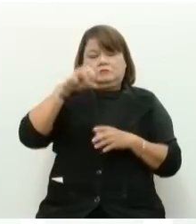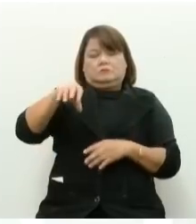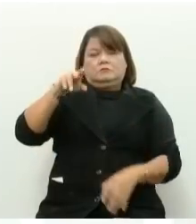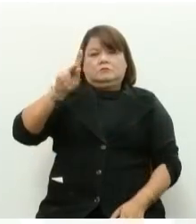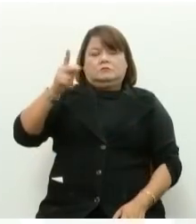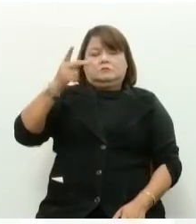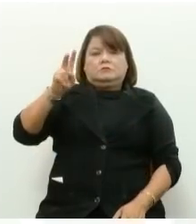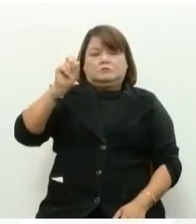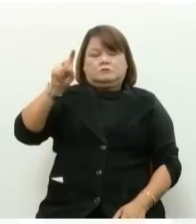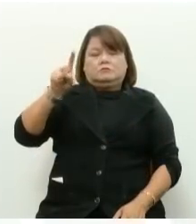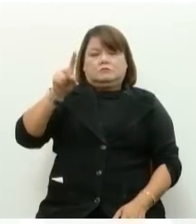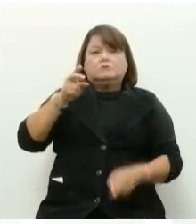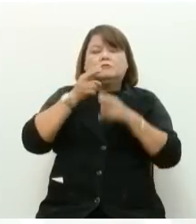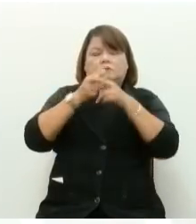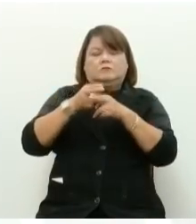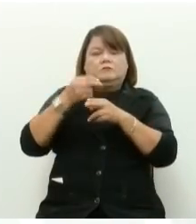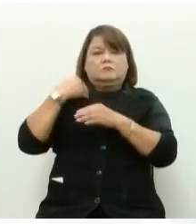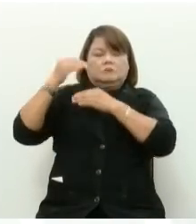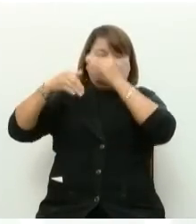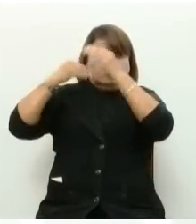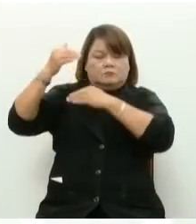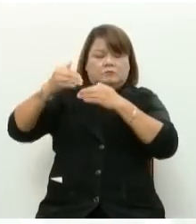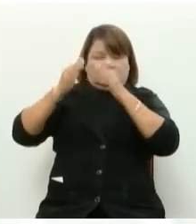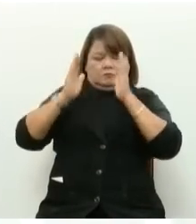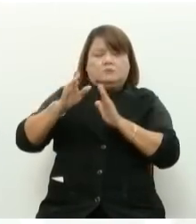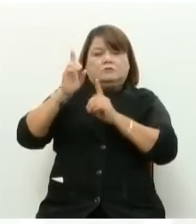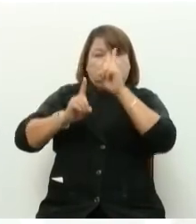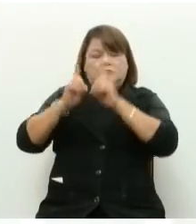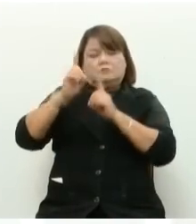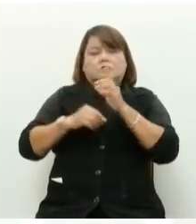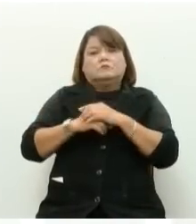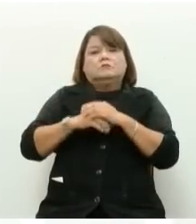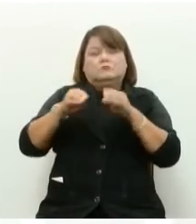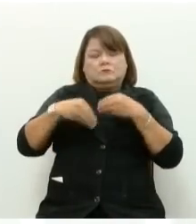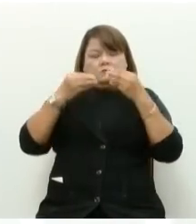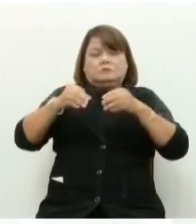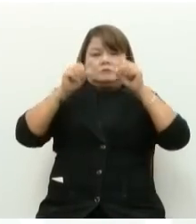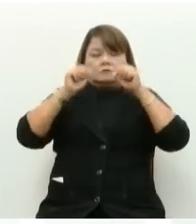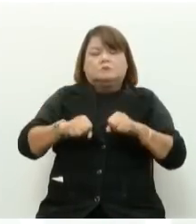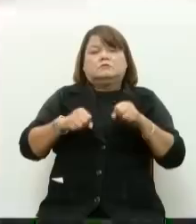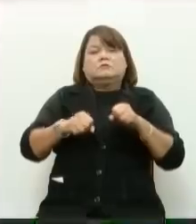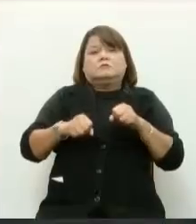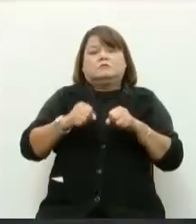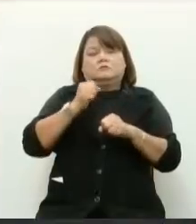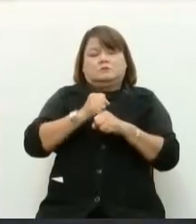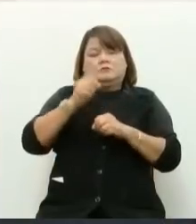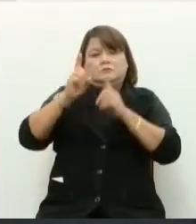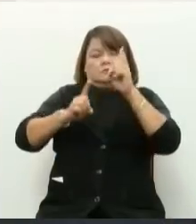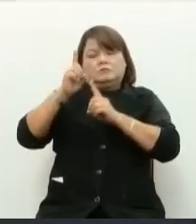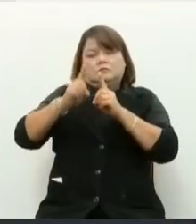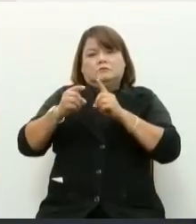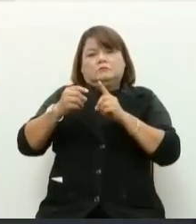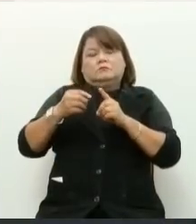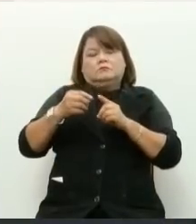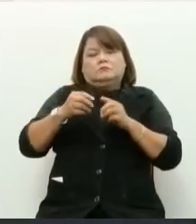องก็พัฒนาผู้ประเมินผู้ประเมินให้สามารถที่จะทำการประเมินตามหลักเกณฑ์วิ